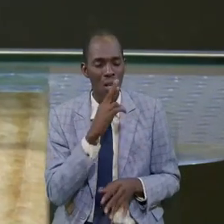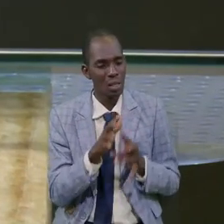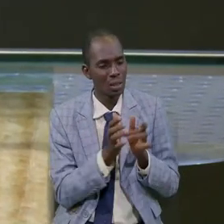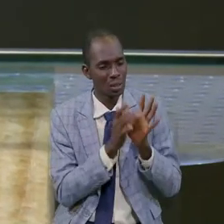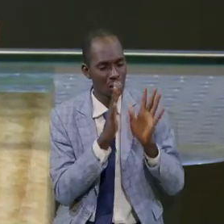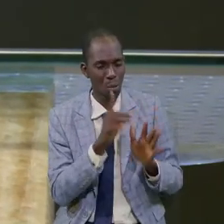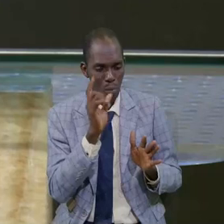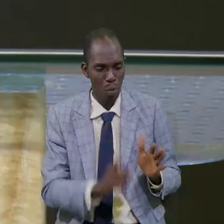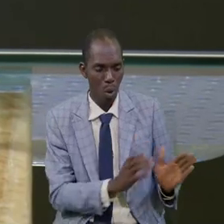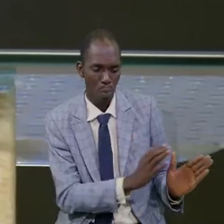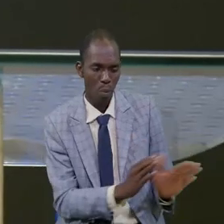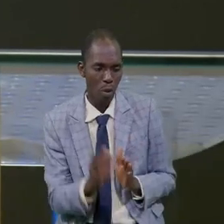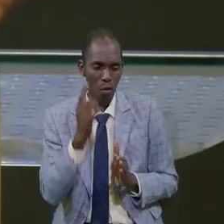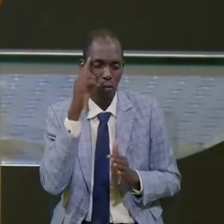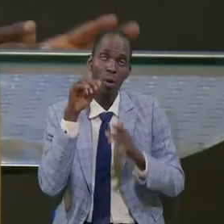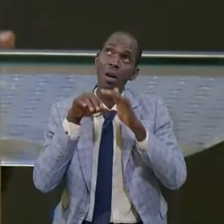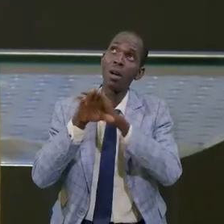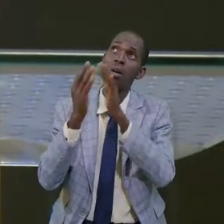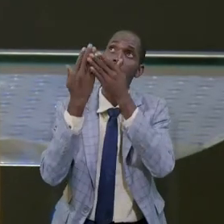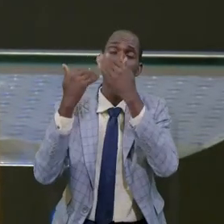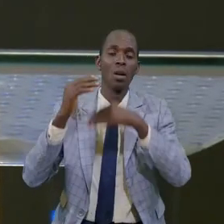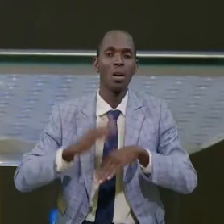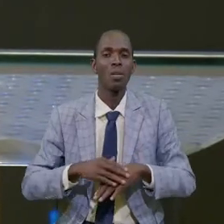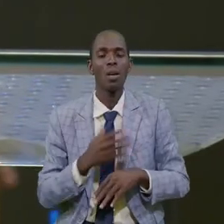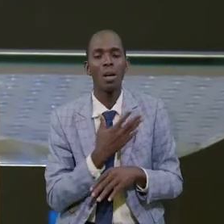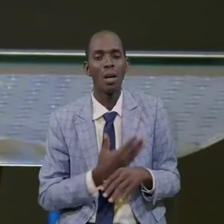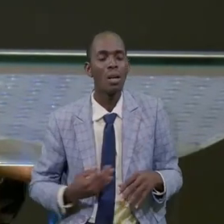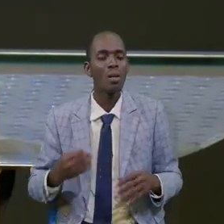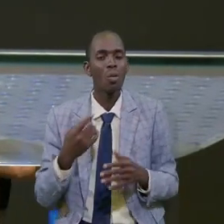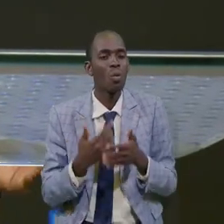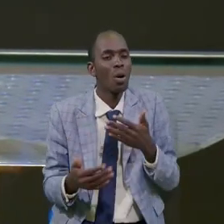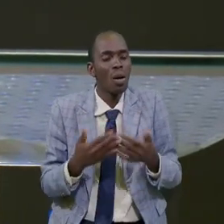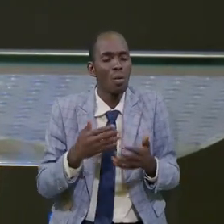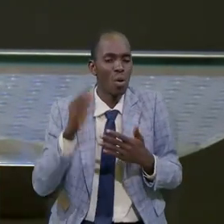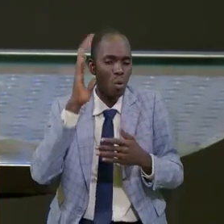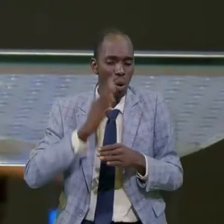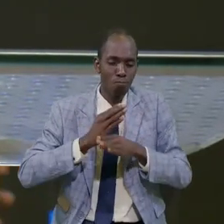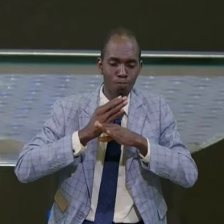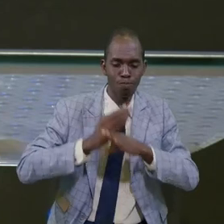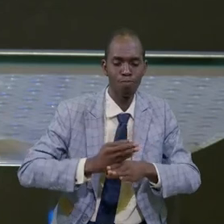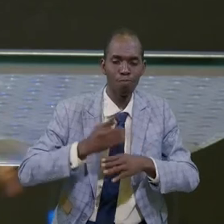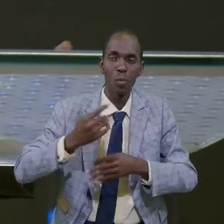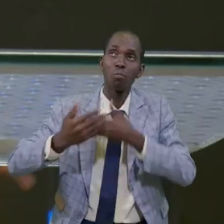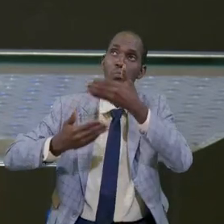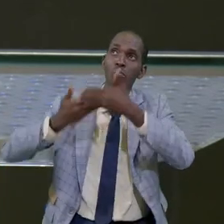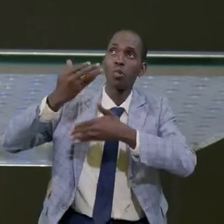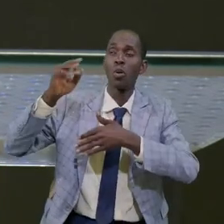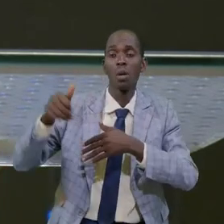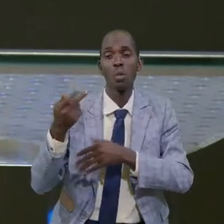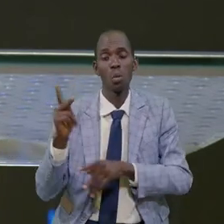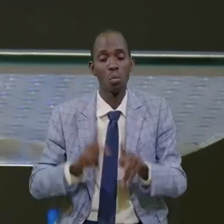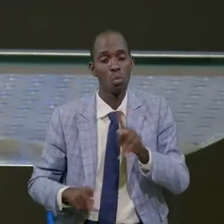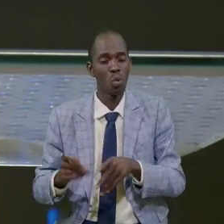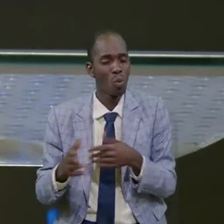du Seigneur. Et tout ce qui va empêcher le progrès des autres, ce qui va